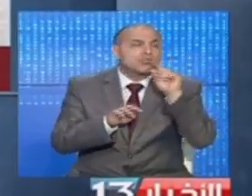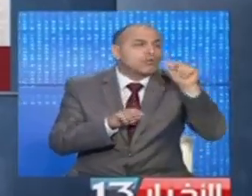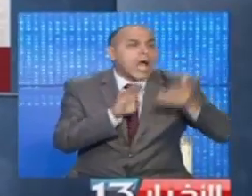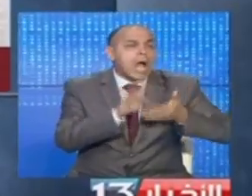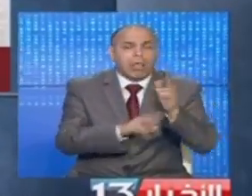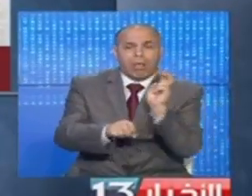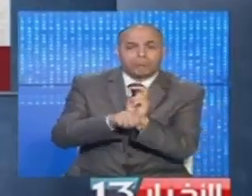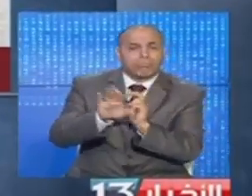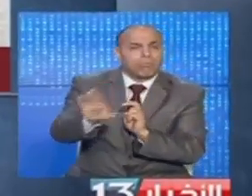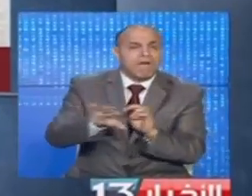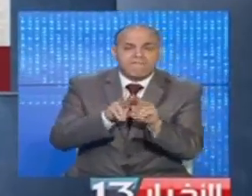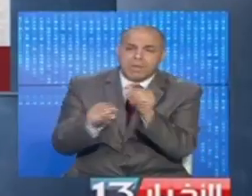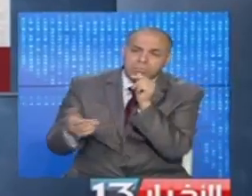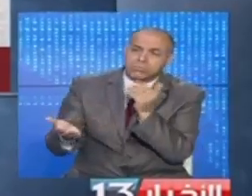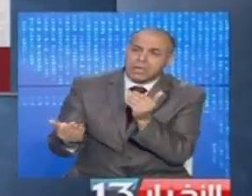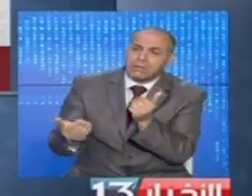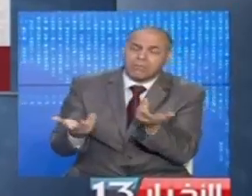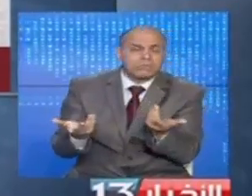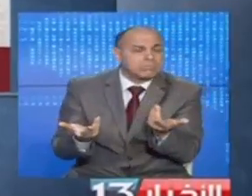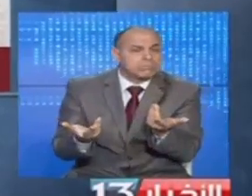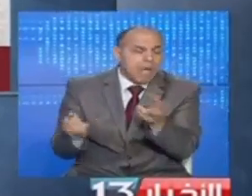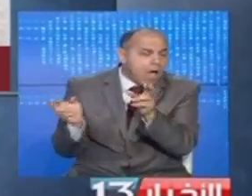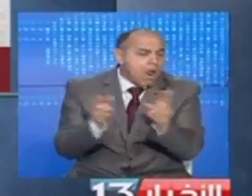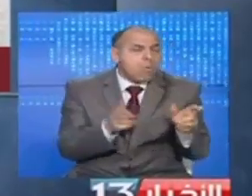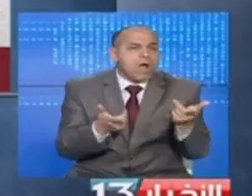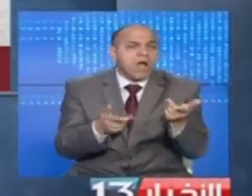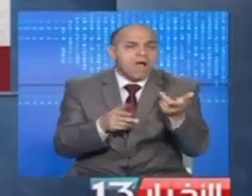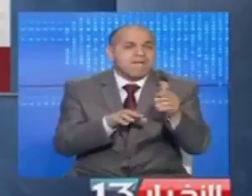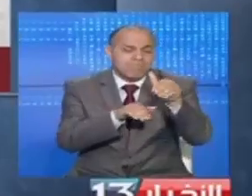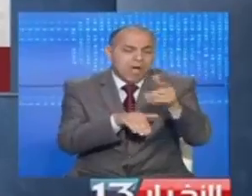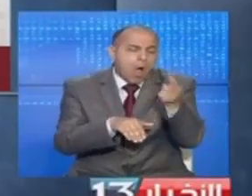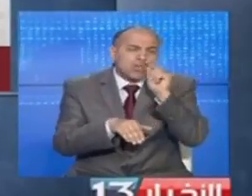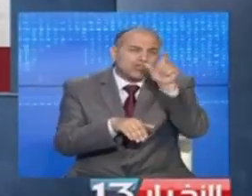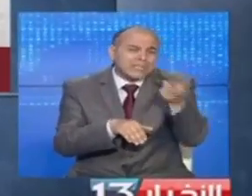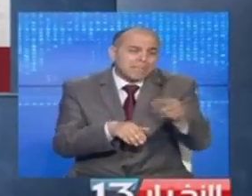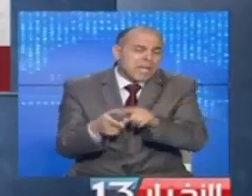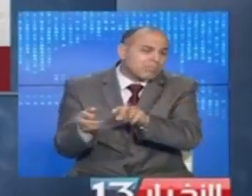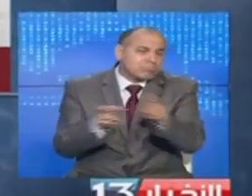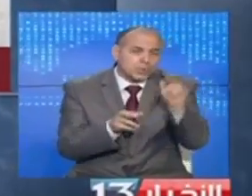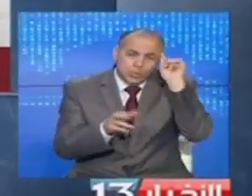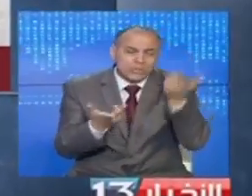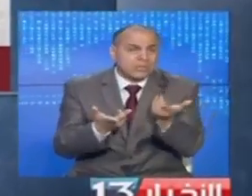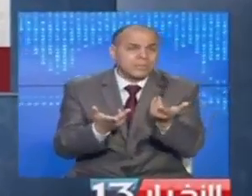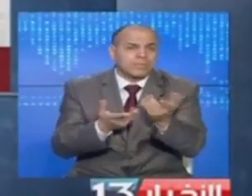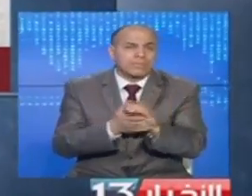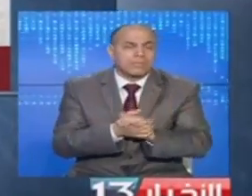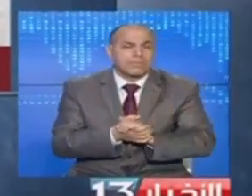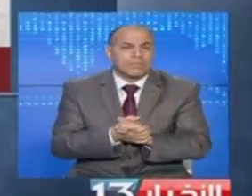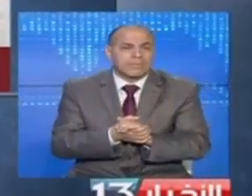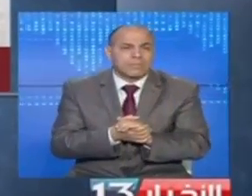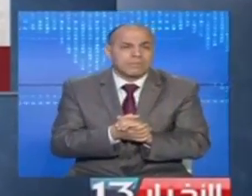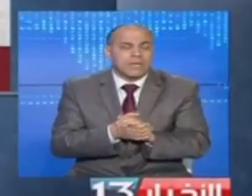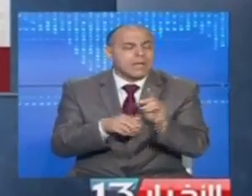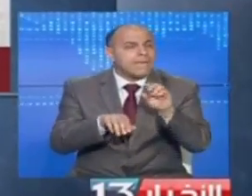شهر، وعائلاتهم تنتظر إجلاءهم. كنا نود عندما أتت